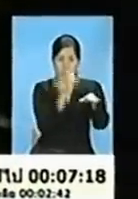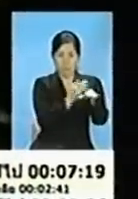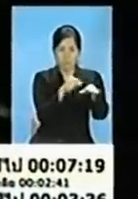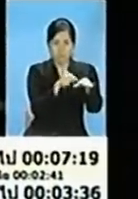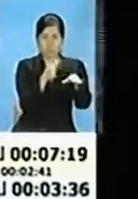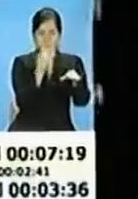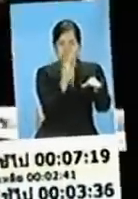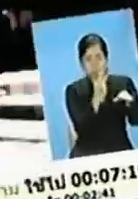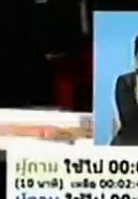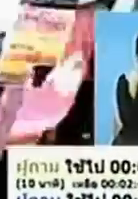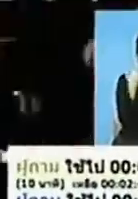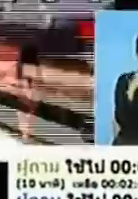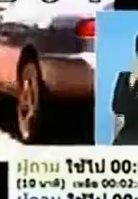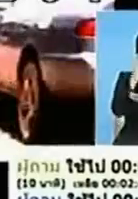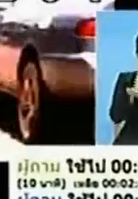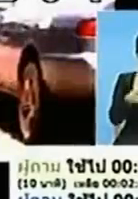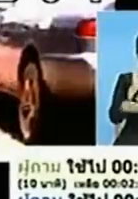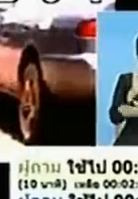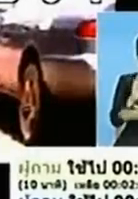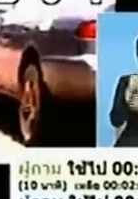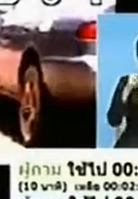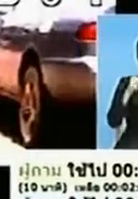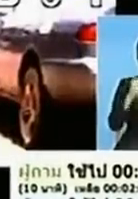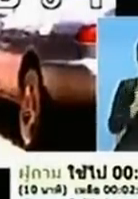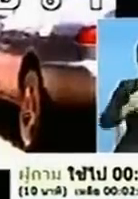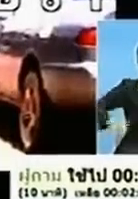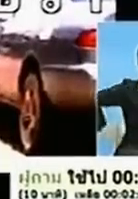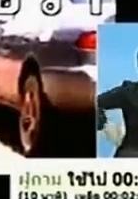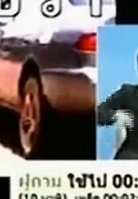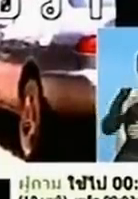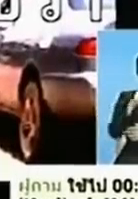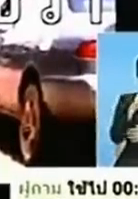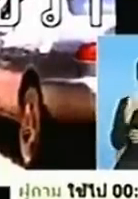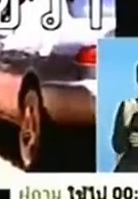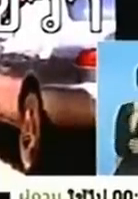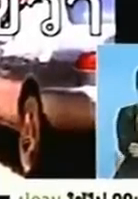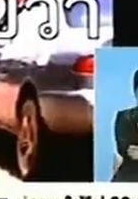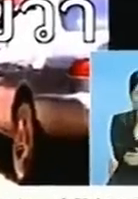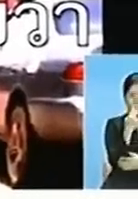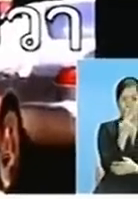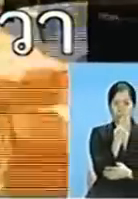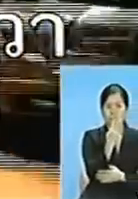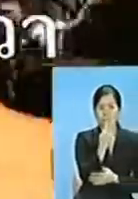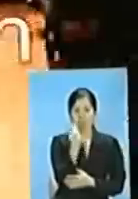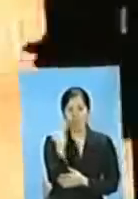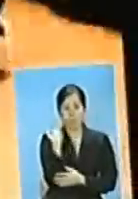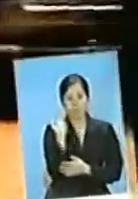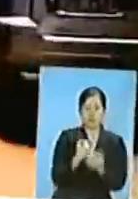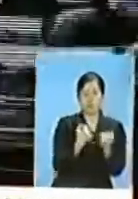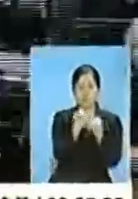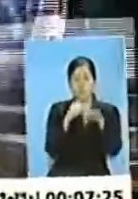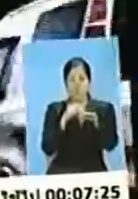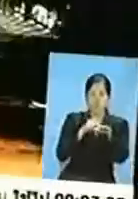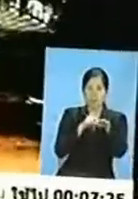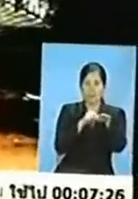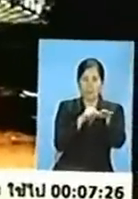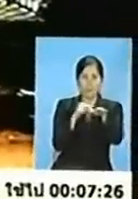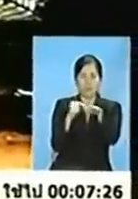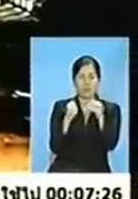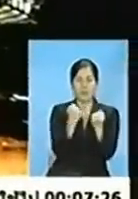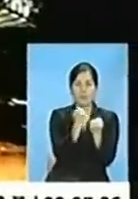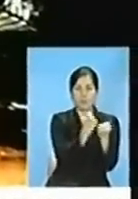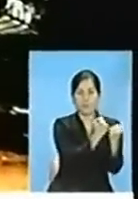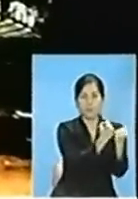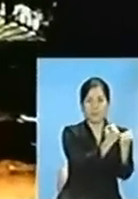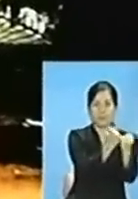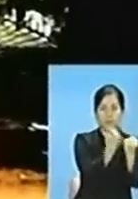ะตรงนั้นนะแล้วจะบอกให้เอาบุญนะตรงไปขับตรงไปหน่อยฮะแล้วเลี้ยวขว